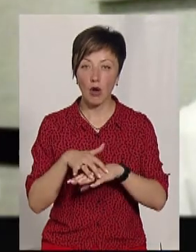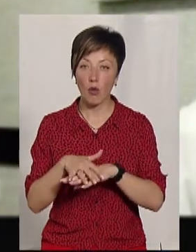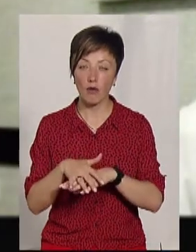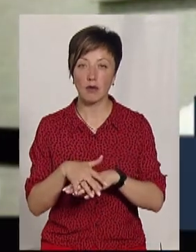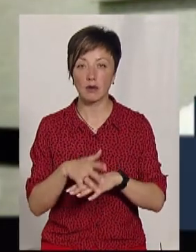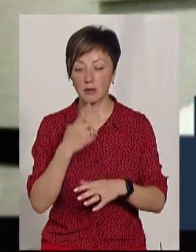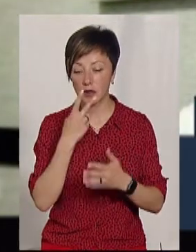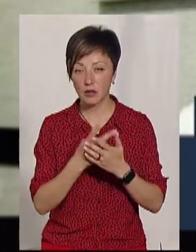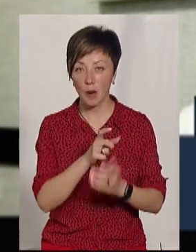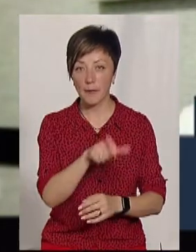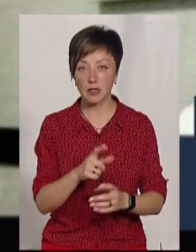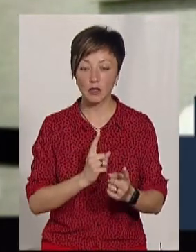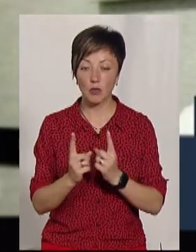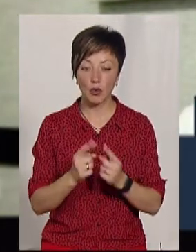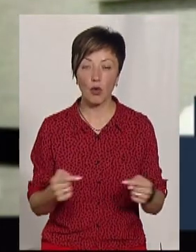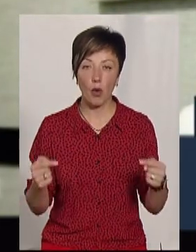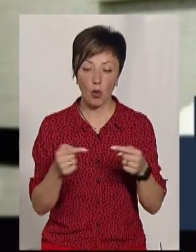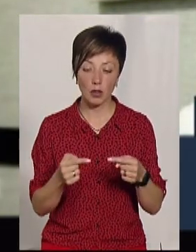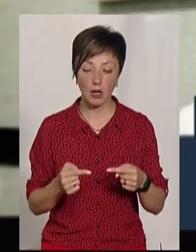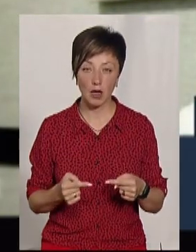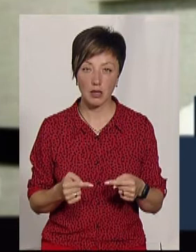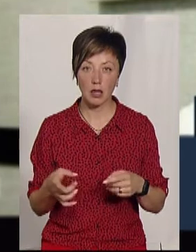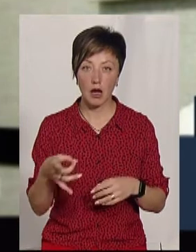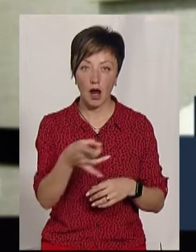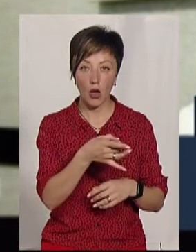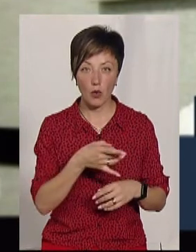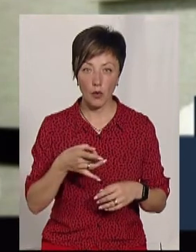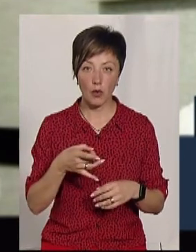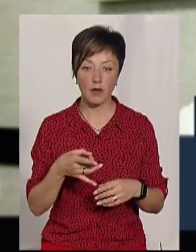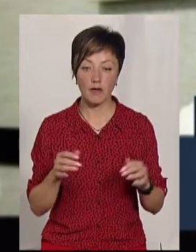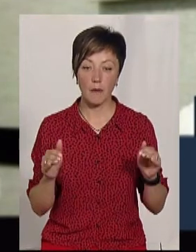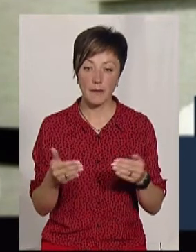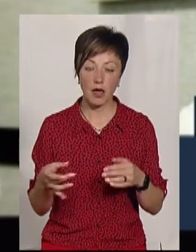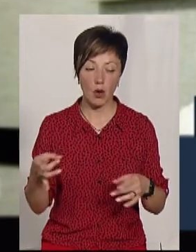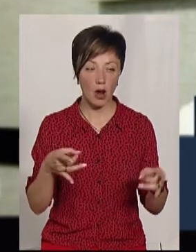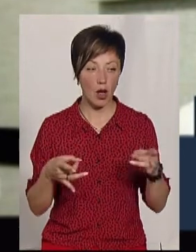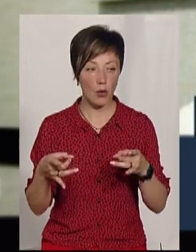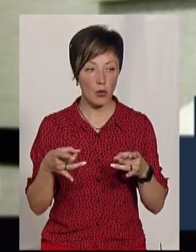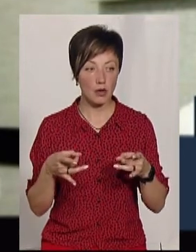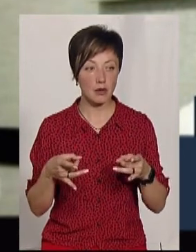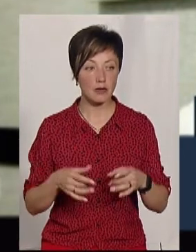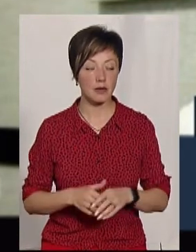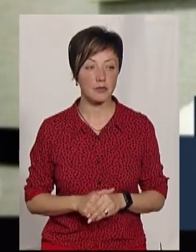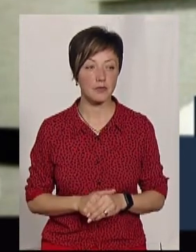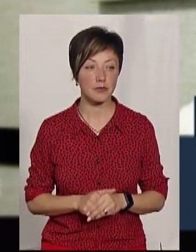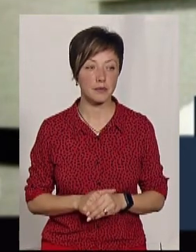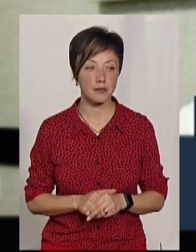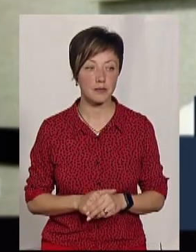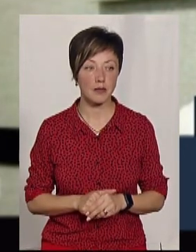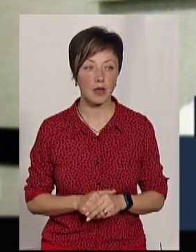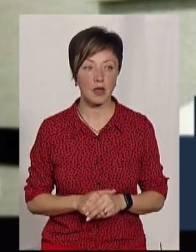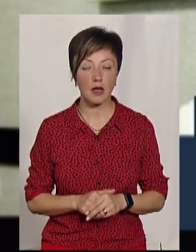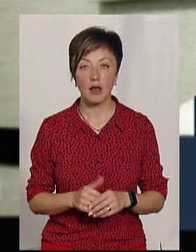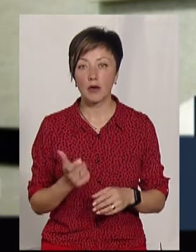з пасажиропотоку конкретних районів, мікрорайонів, то ми поставили